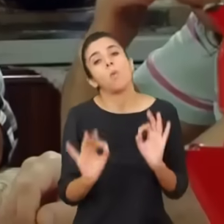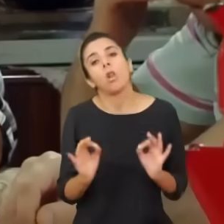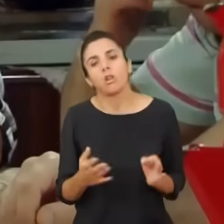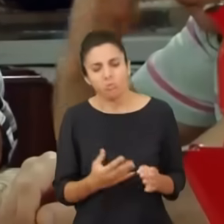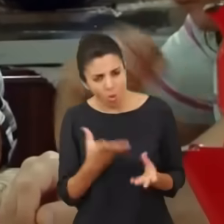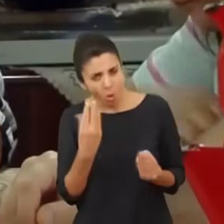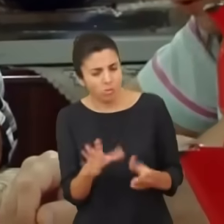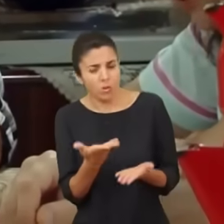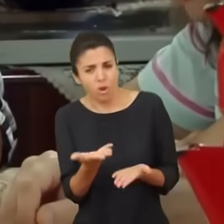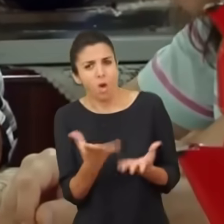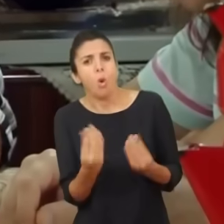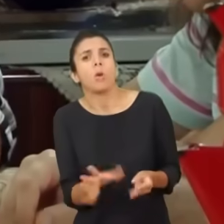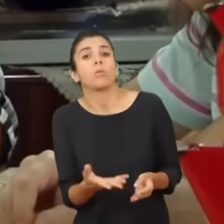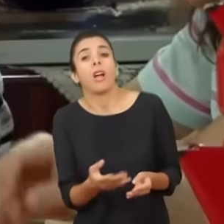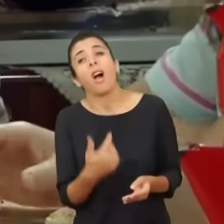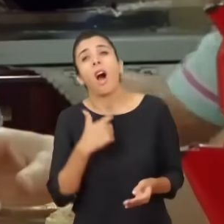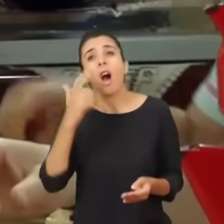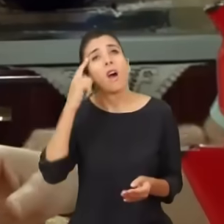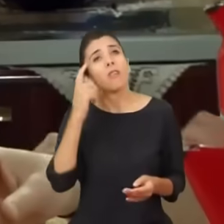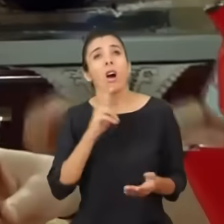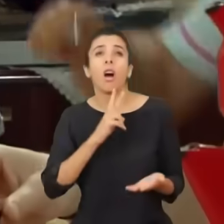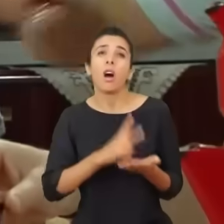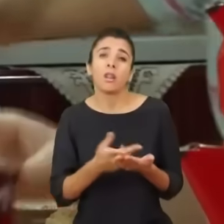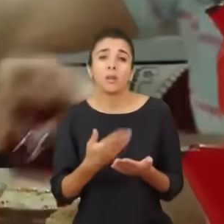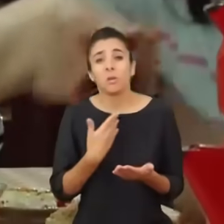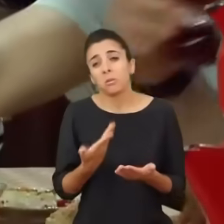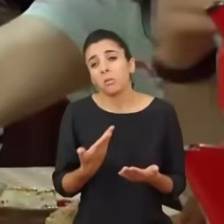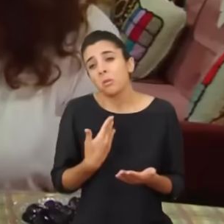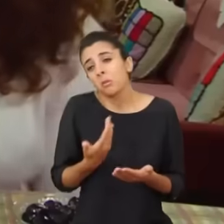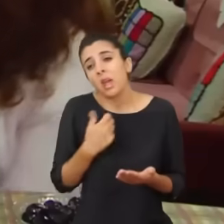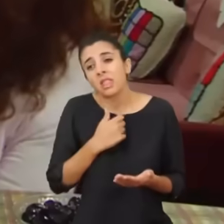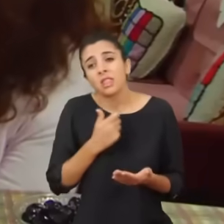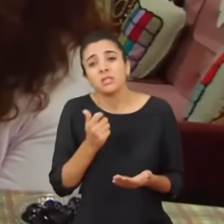oğlum böyle şey ya? Allah Allah. Öyle kafana göre ibadet uydurulur mu ya?